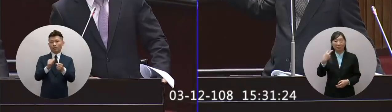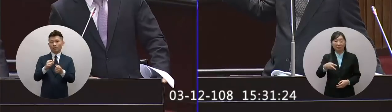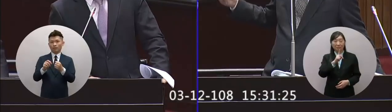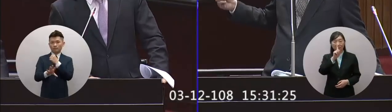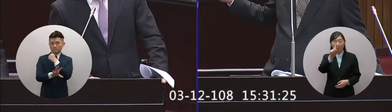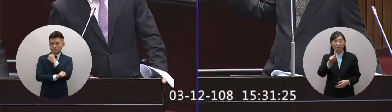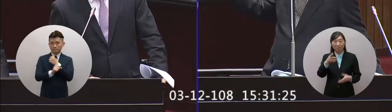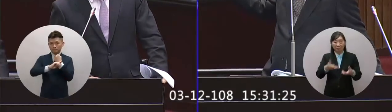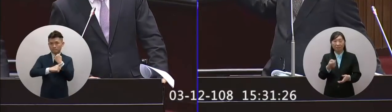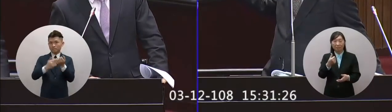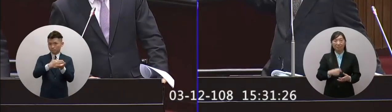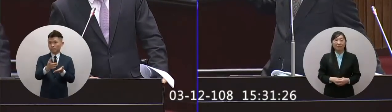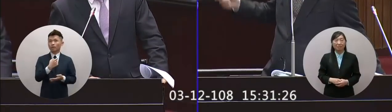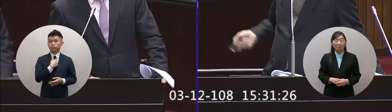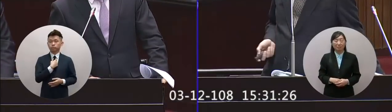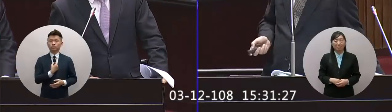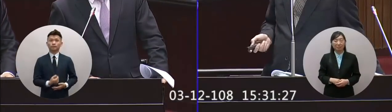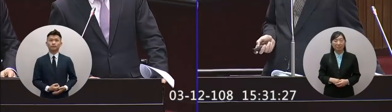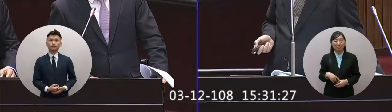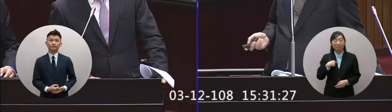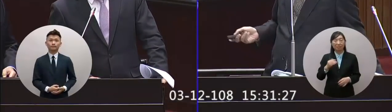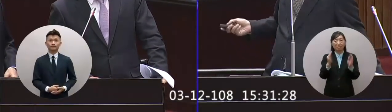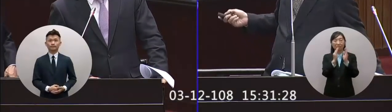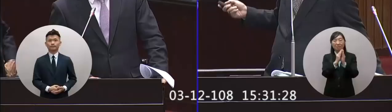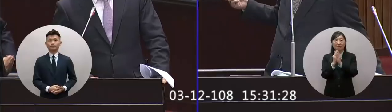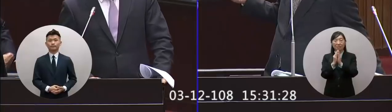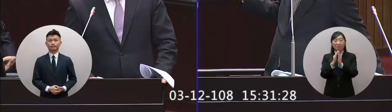方法。 一个重点哦，现在我们的